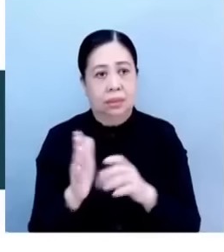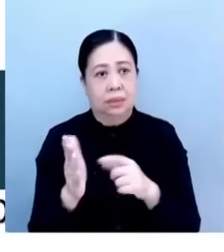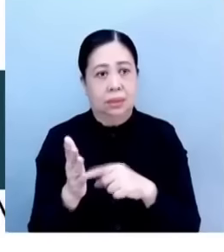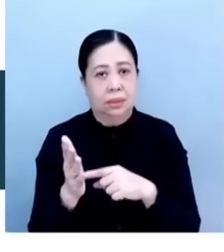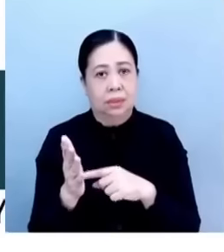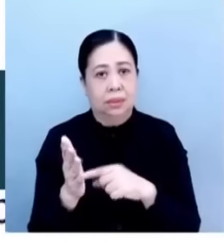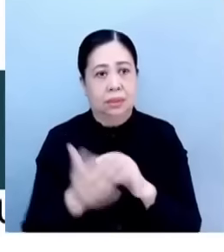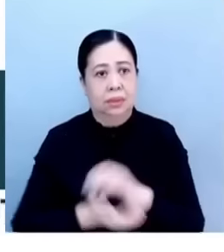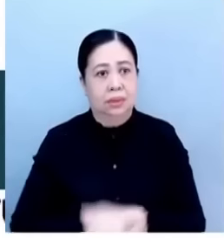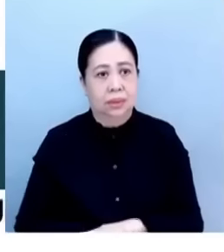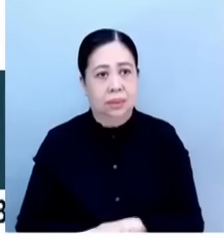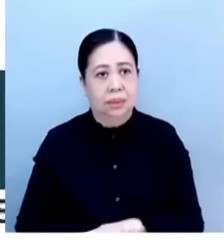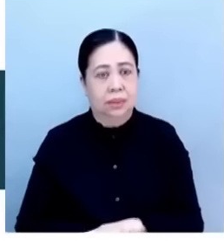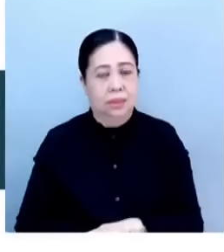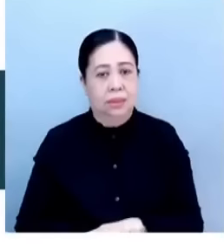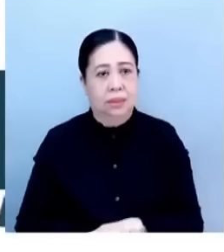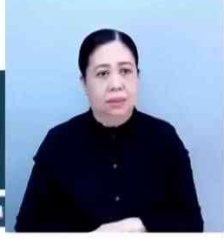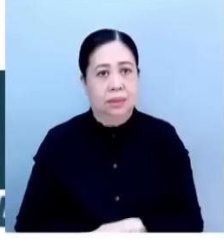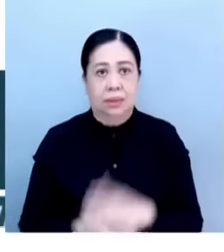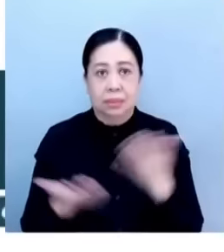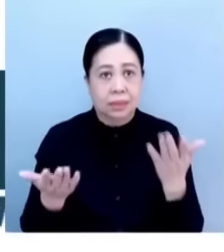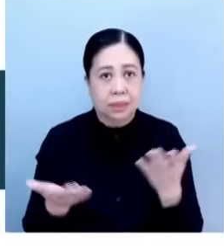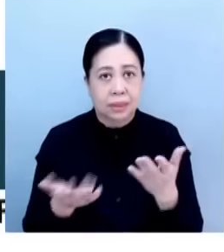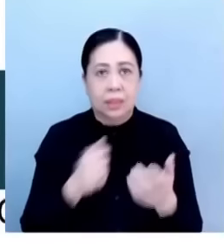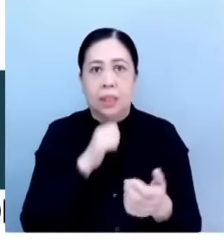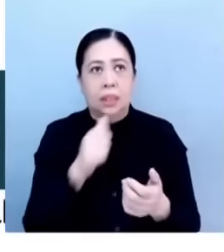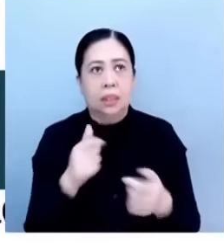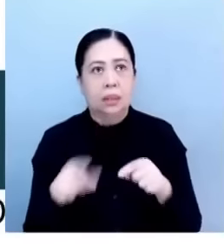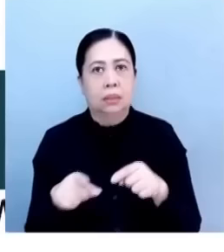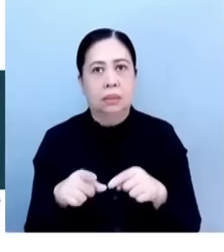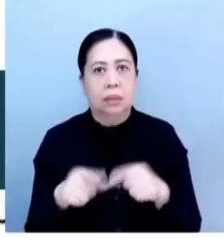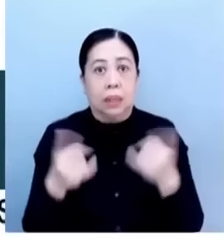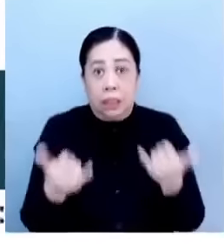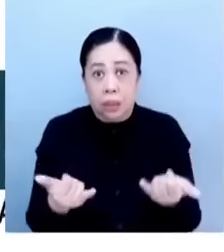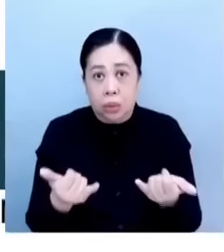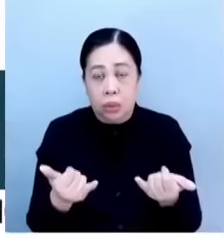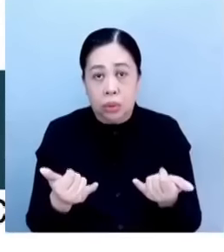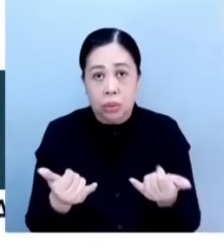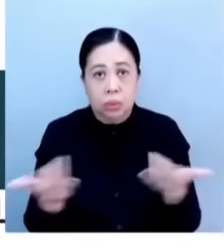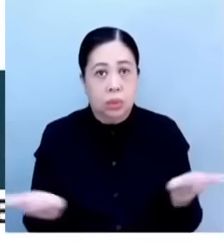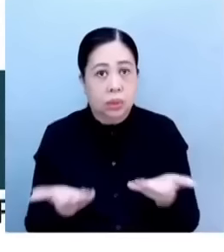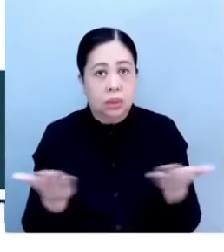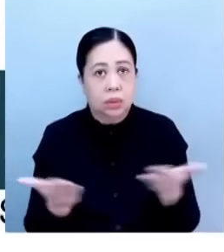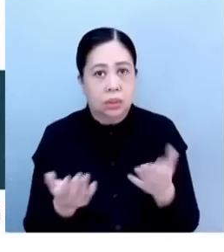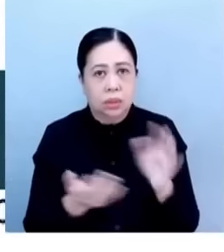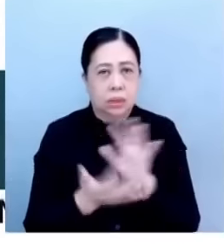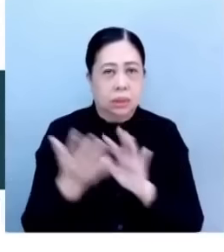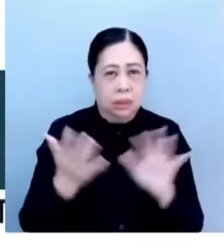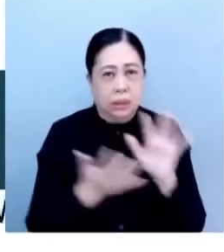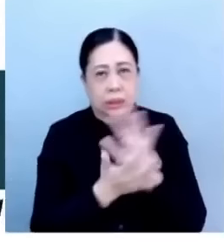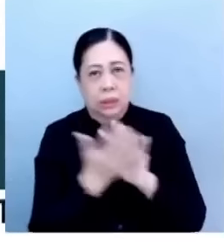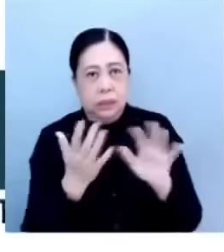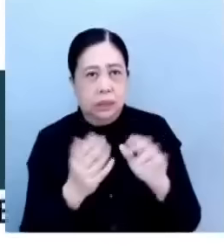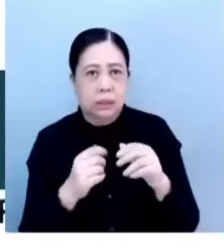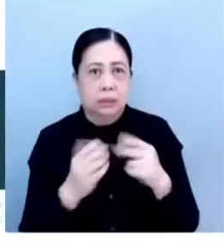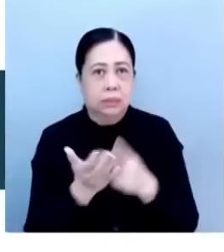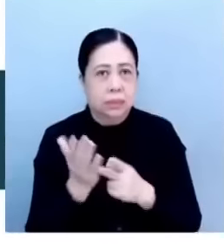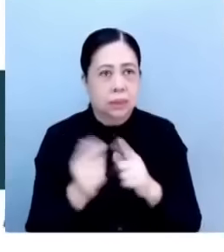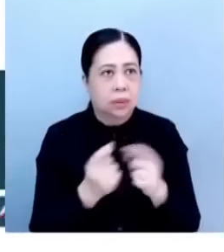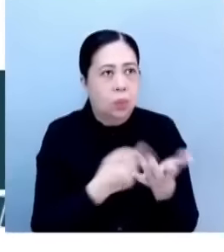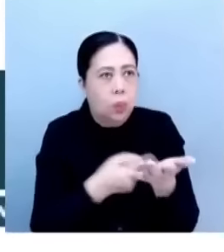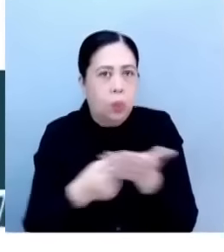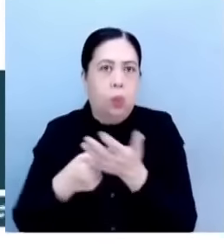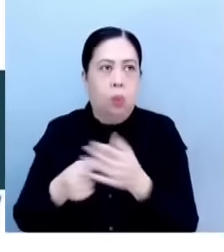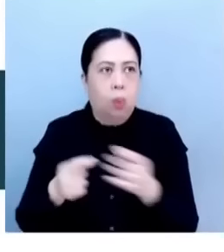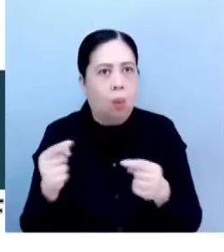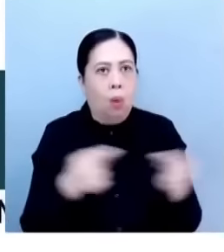ating saligang batas? Mm. 'Di ba? Hindi naman ito sa ngayon, nandito tayo sa magulong stage na